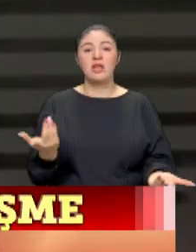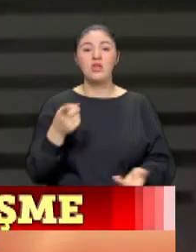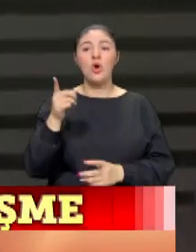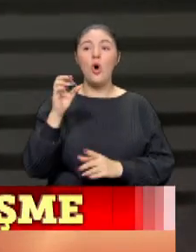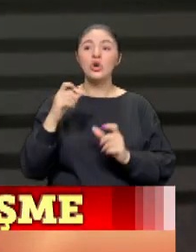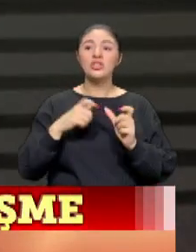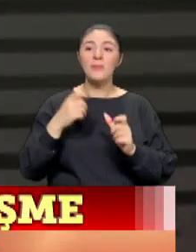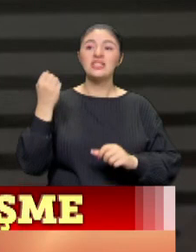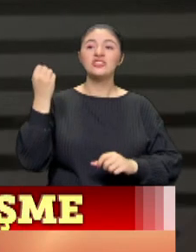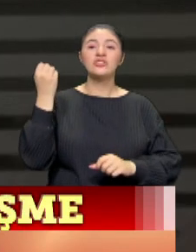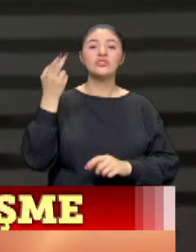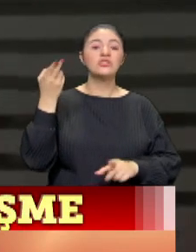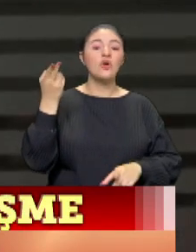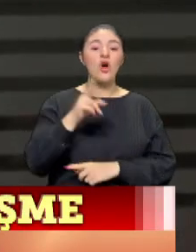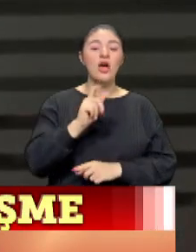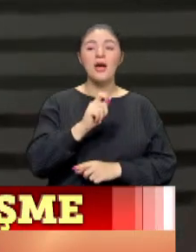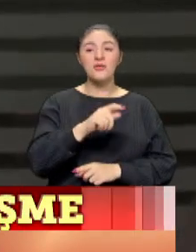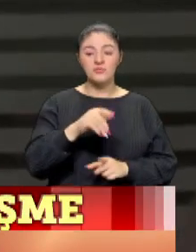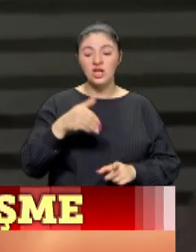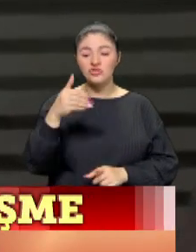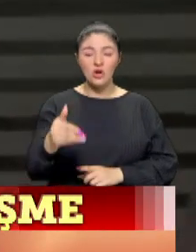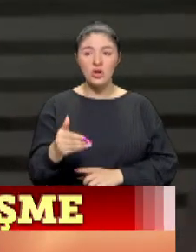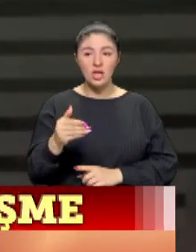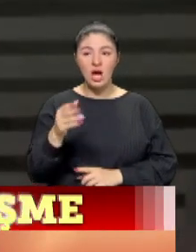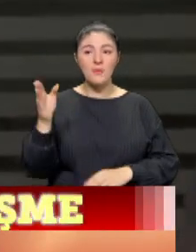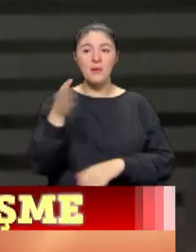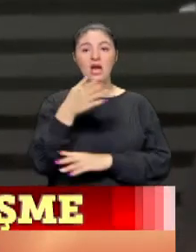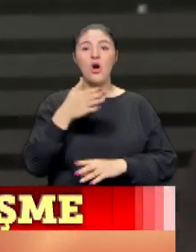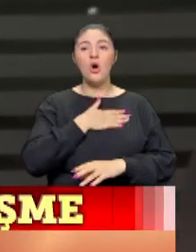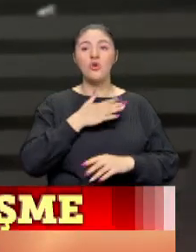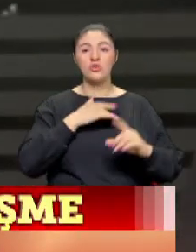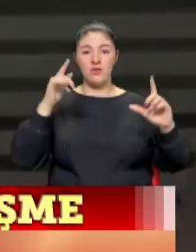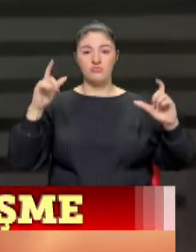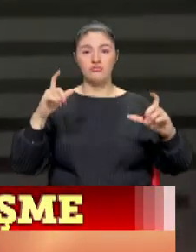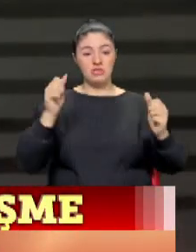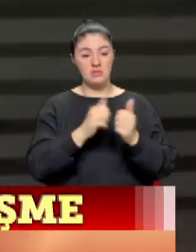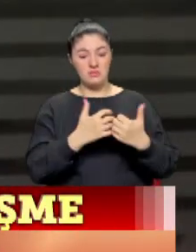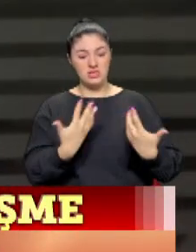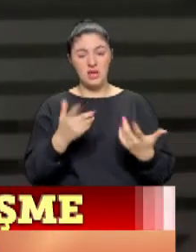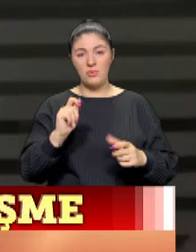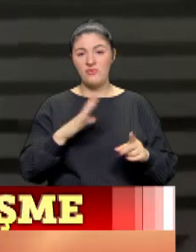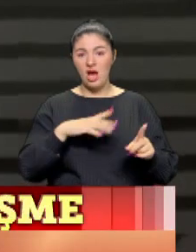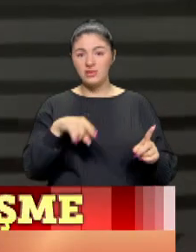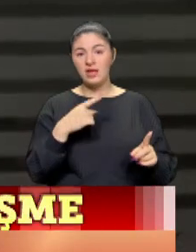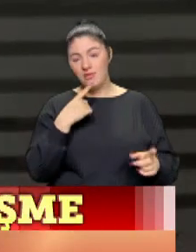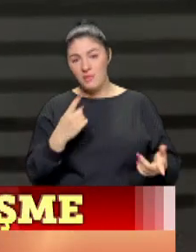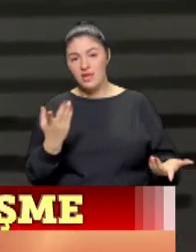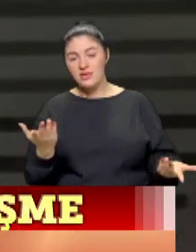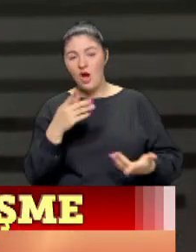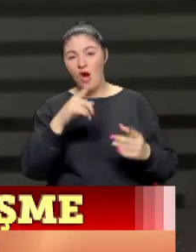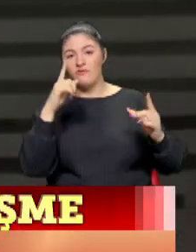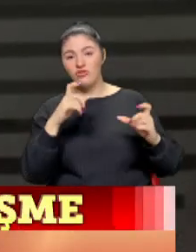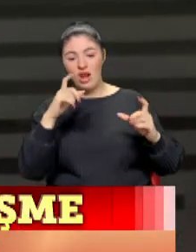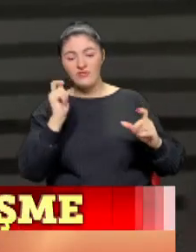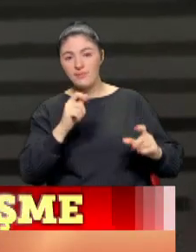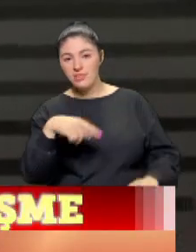o gün Samast cinayetinde, cinayetten sonra bayrak önünde onunla fotoğraf çektirenler vardı. Demek ki o